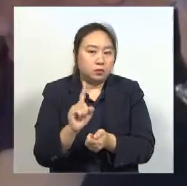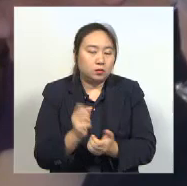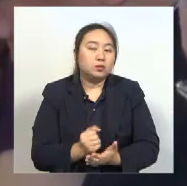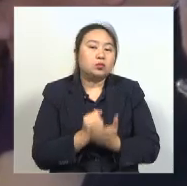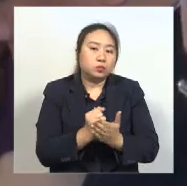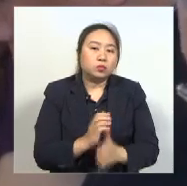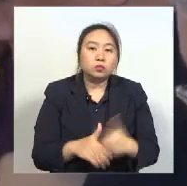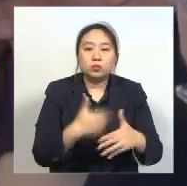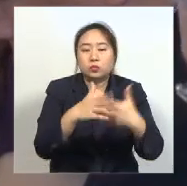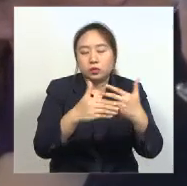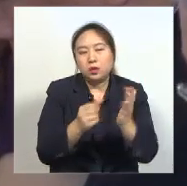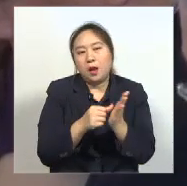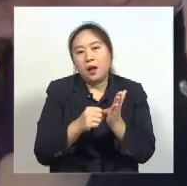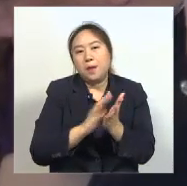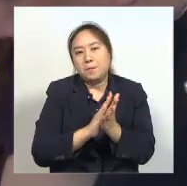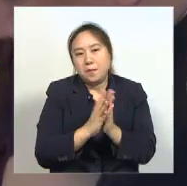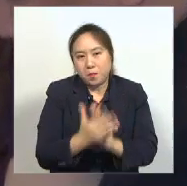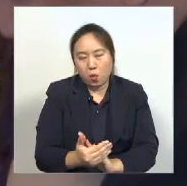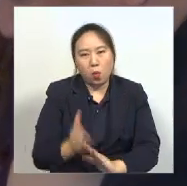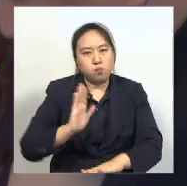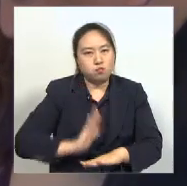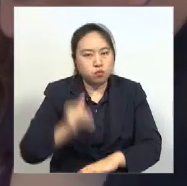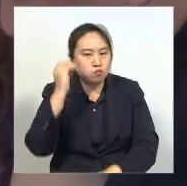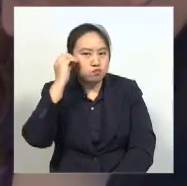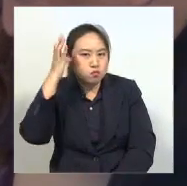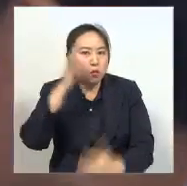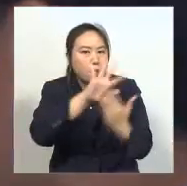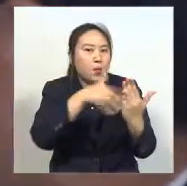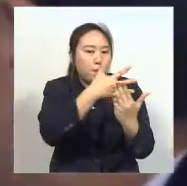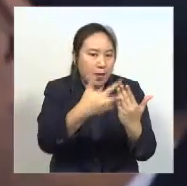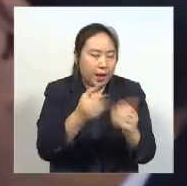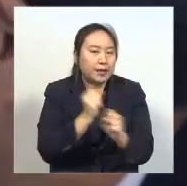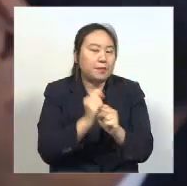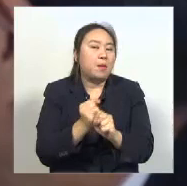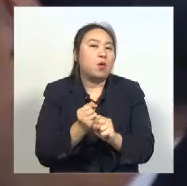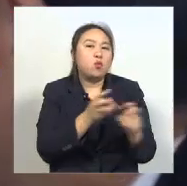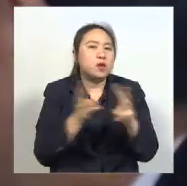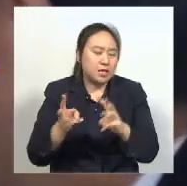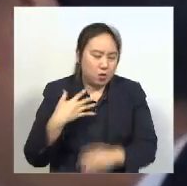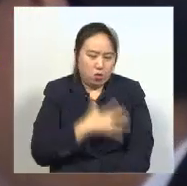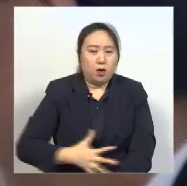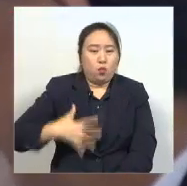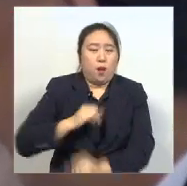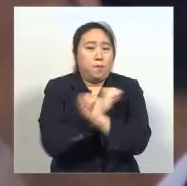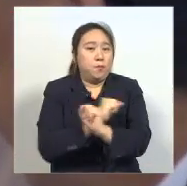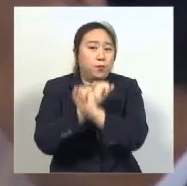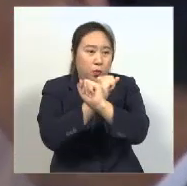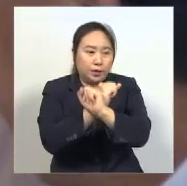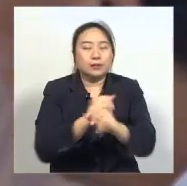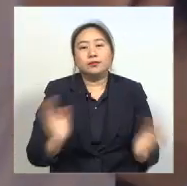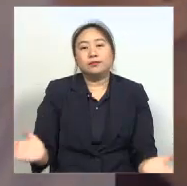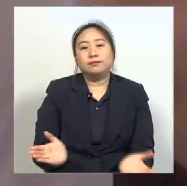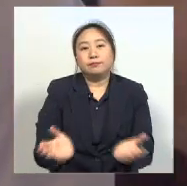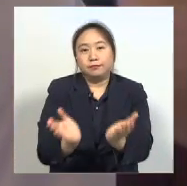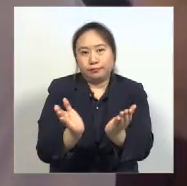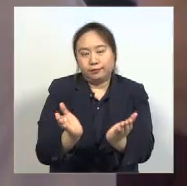พัฒนาปรับปรุงความรู้ขีดความสามารถนโยบายและวิธีการปฏิบัติด้านสุขภาพรวมทั้งการสนับสนุน